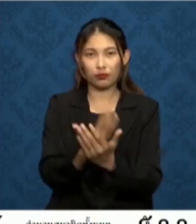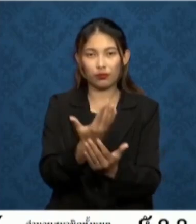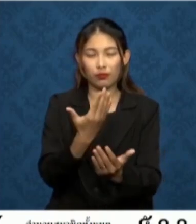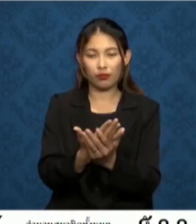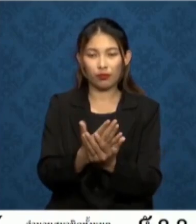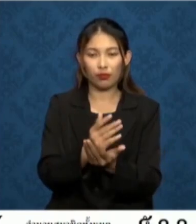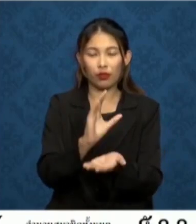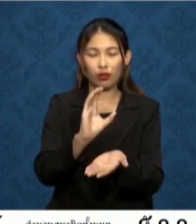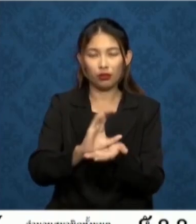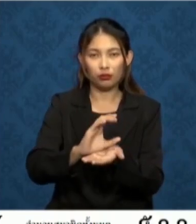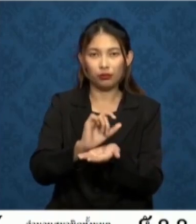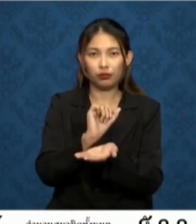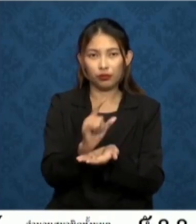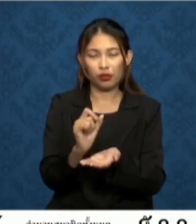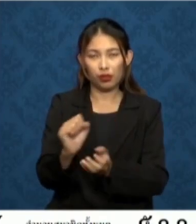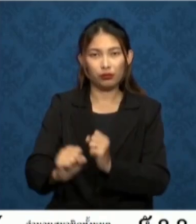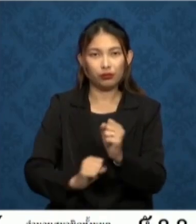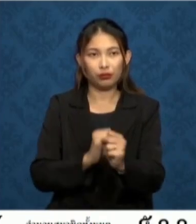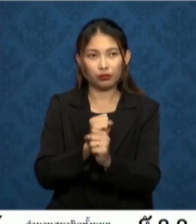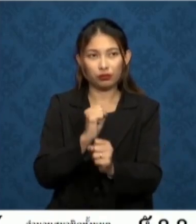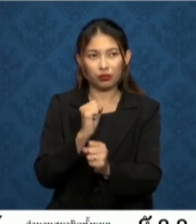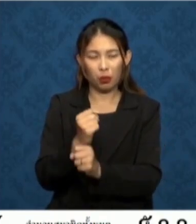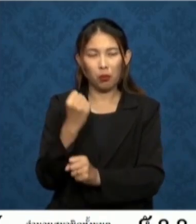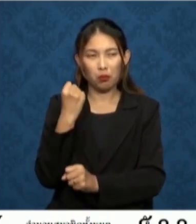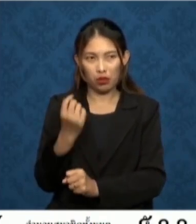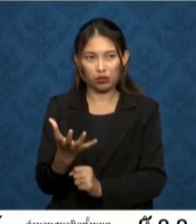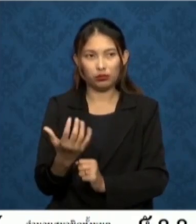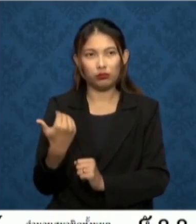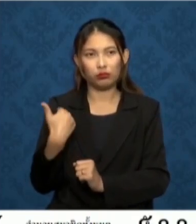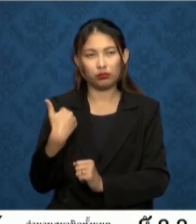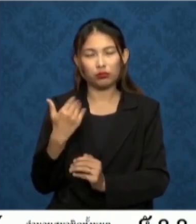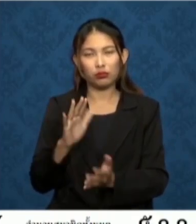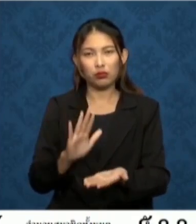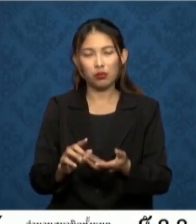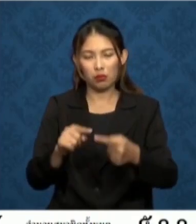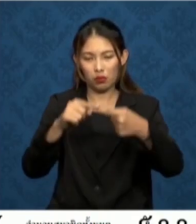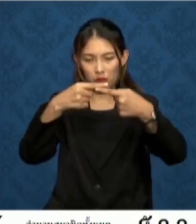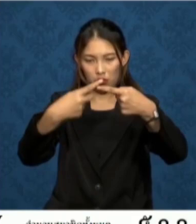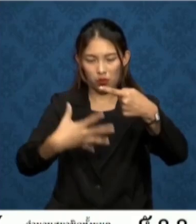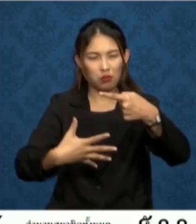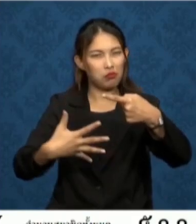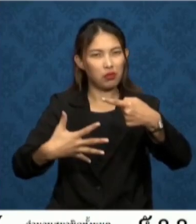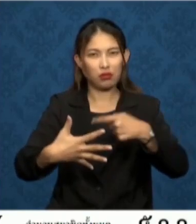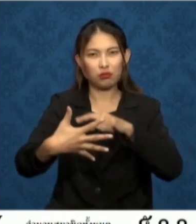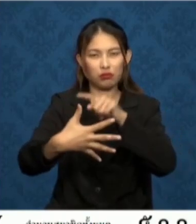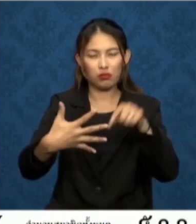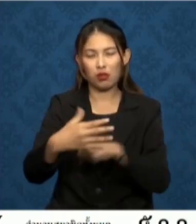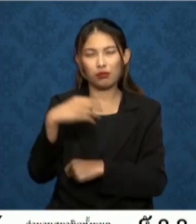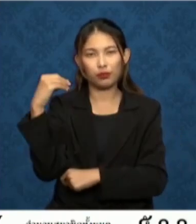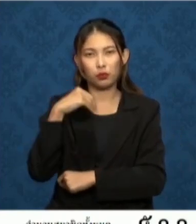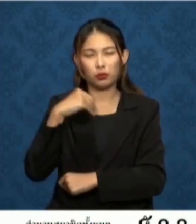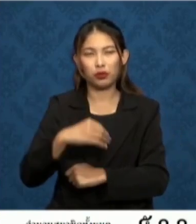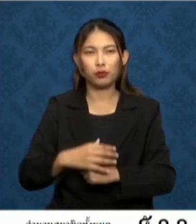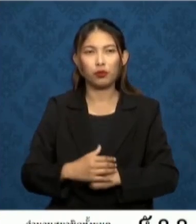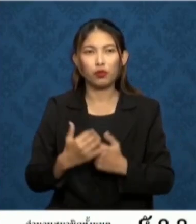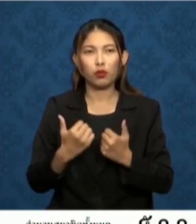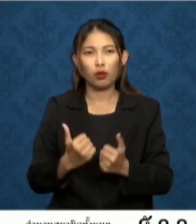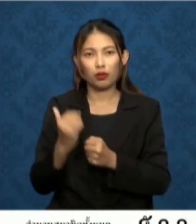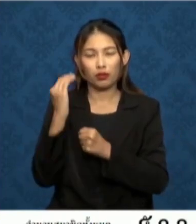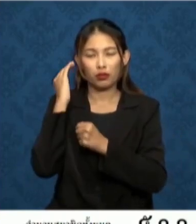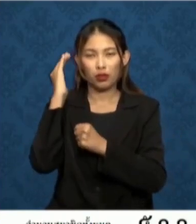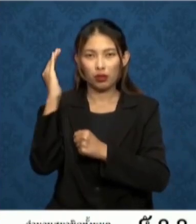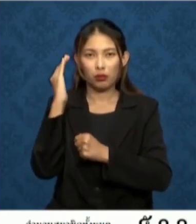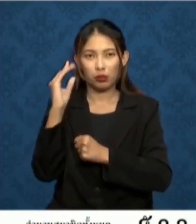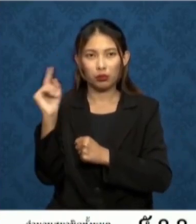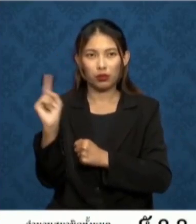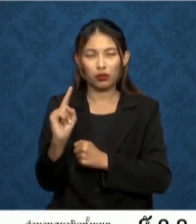ประจำปีแต่ละปีนะครับเป็นจำนวนมากติด1ใน5ของทุกปีวันนี้ผมไม่ได้มาอภิปรายเ